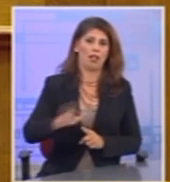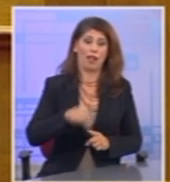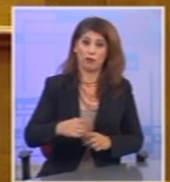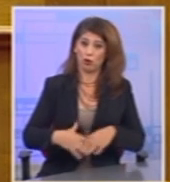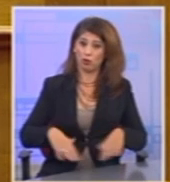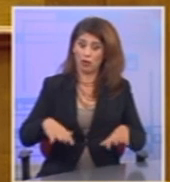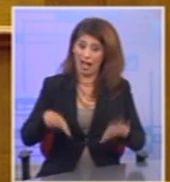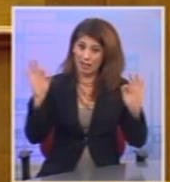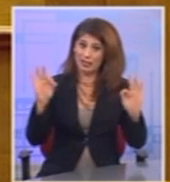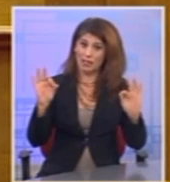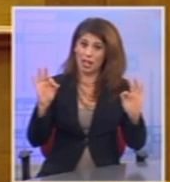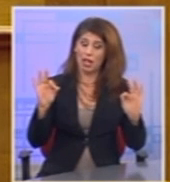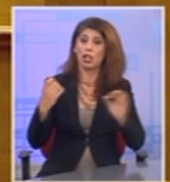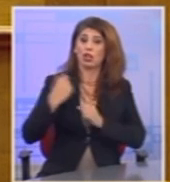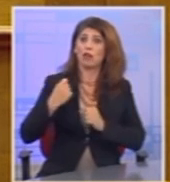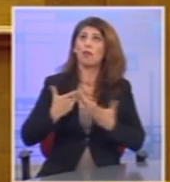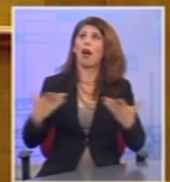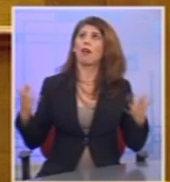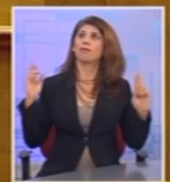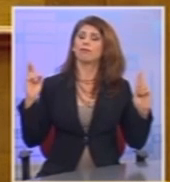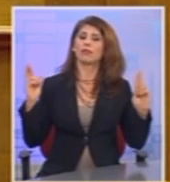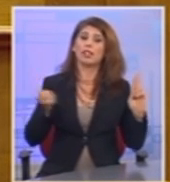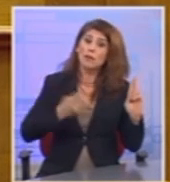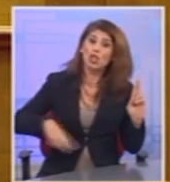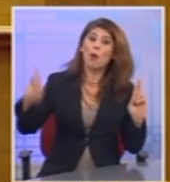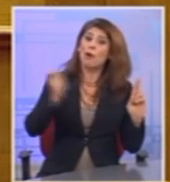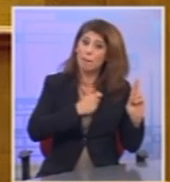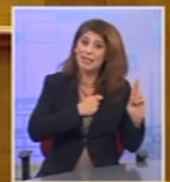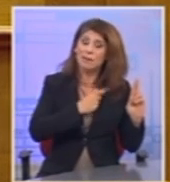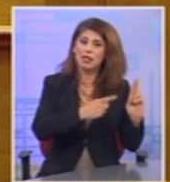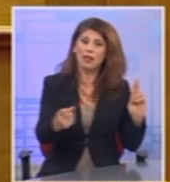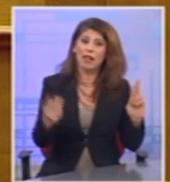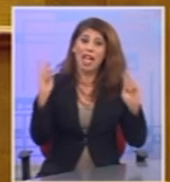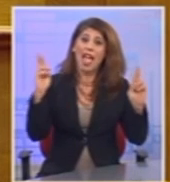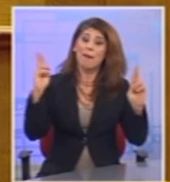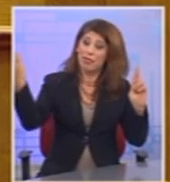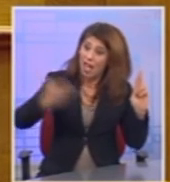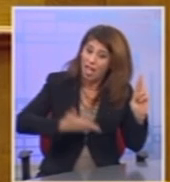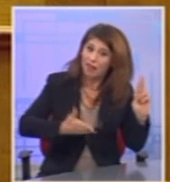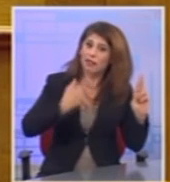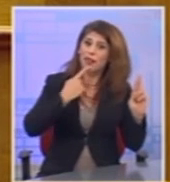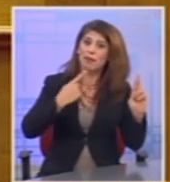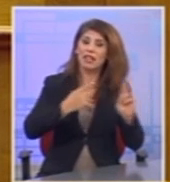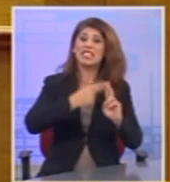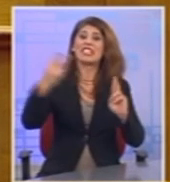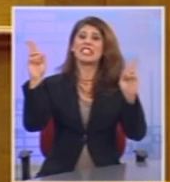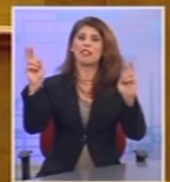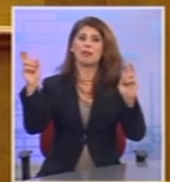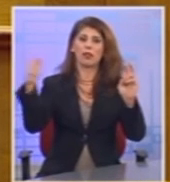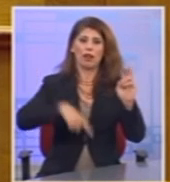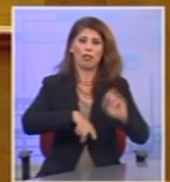προσδοκίες. Γιατί οι περισσότεροι σας είχαν πιστέψει. Η ελπίδα έρχεται, λέγατε, και ήρθε η